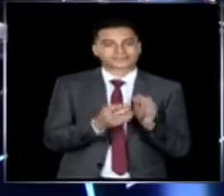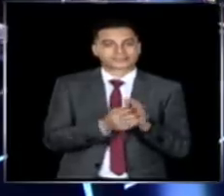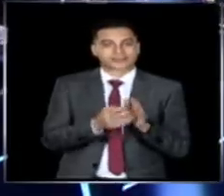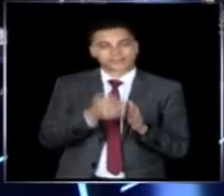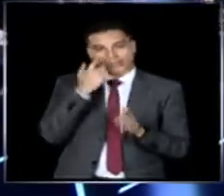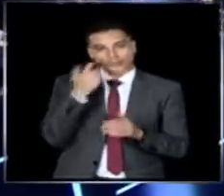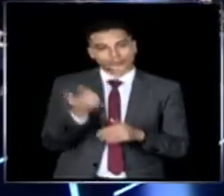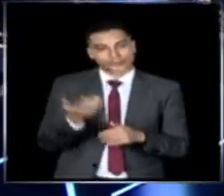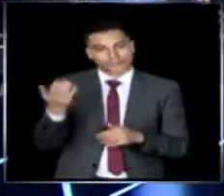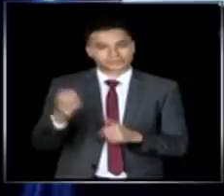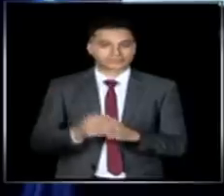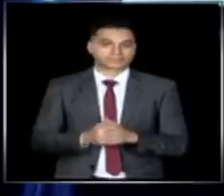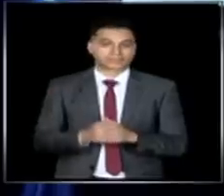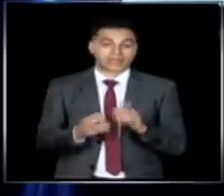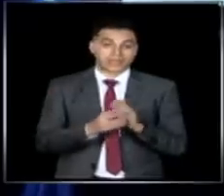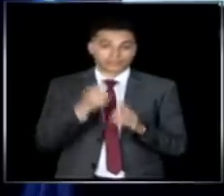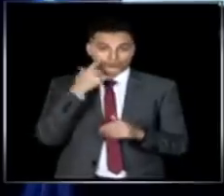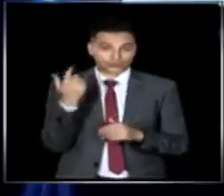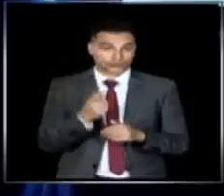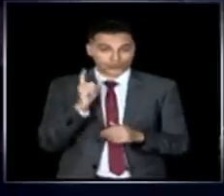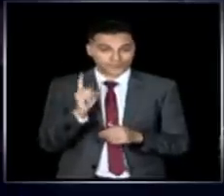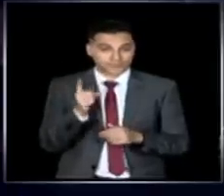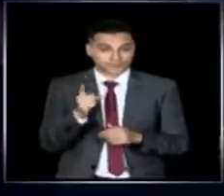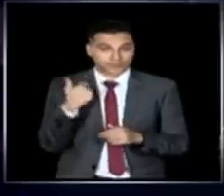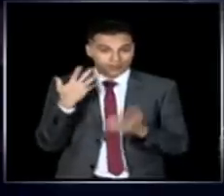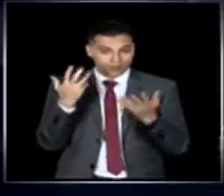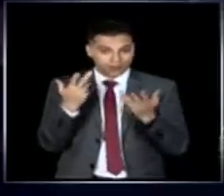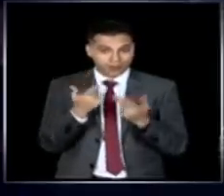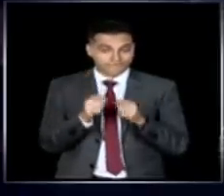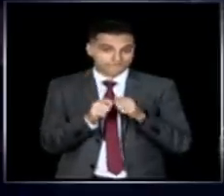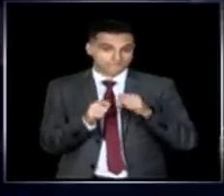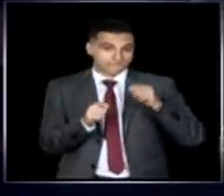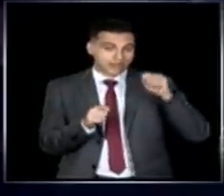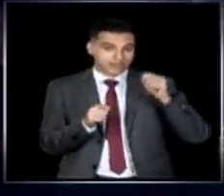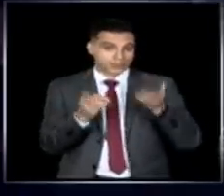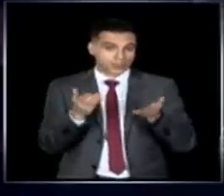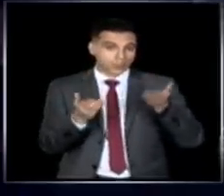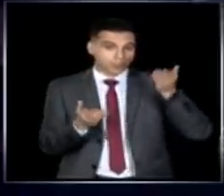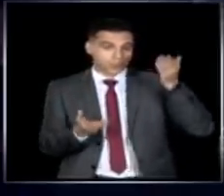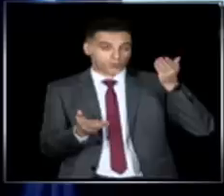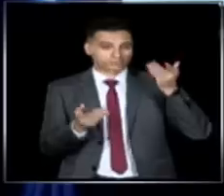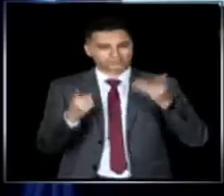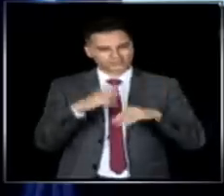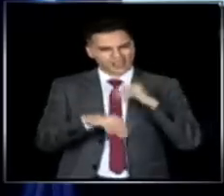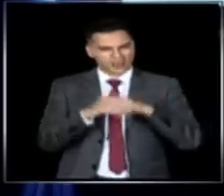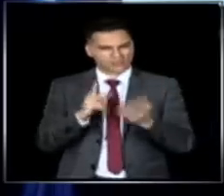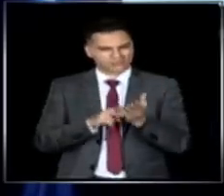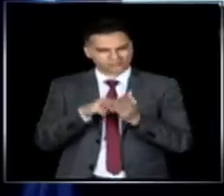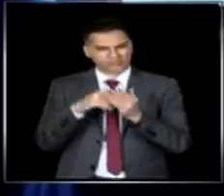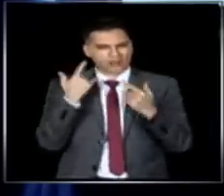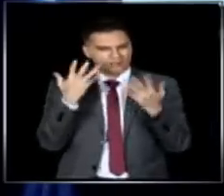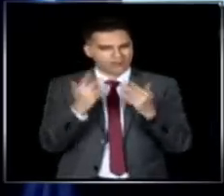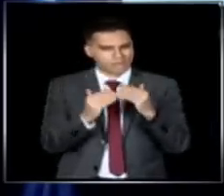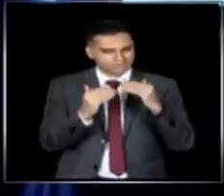جامعة عين شمس. جامعة عين شمس النتيجة ابتدت تبعد، عايزكم ترجعوا تاني في المباراة